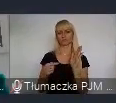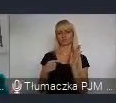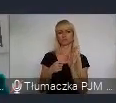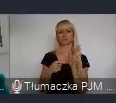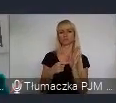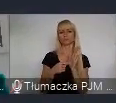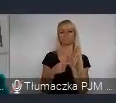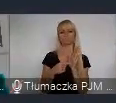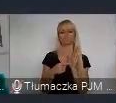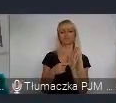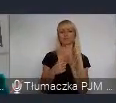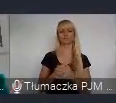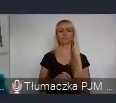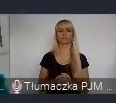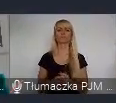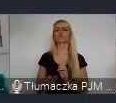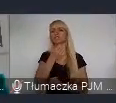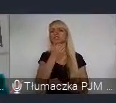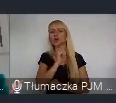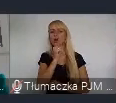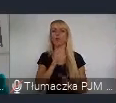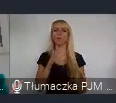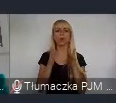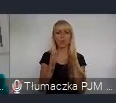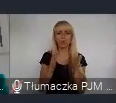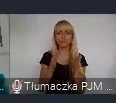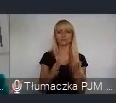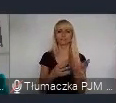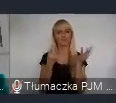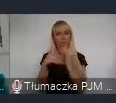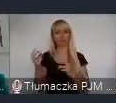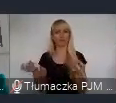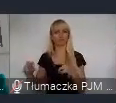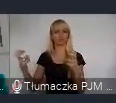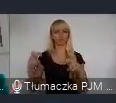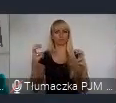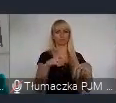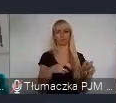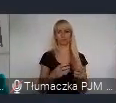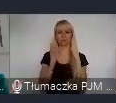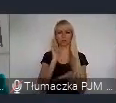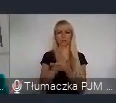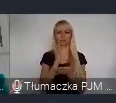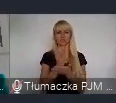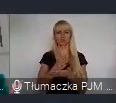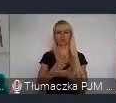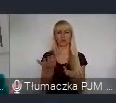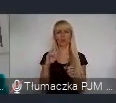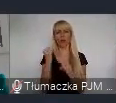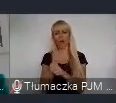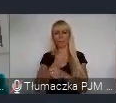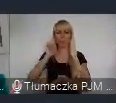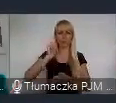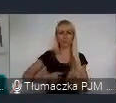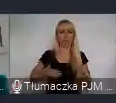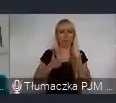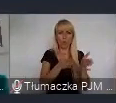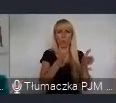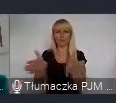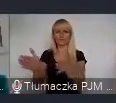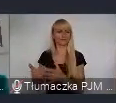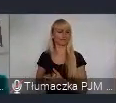tak zwane zielone ulice, wszystko to, co uspokaja ruch i zmierza do tego, żeby zniechęcić